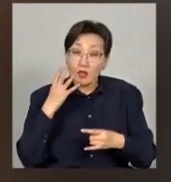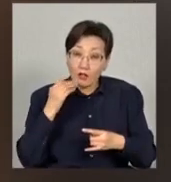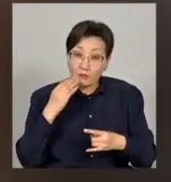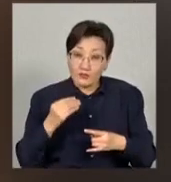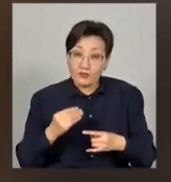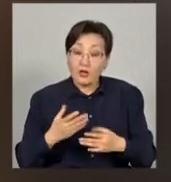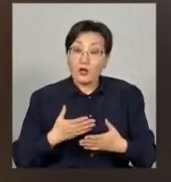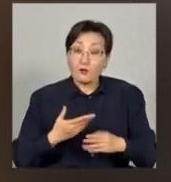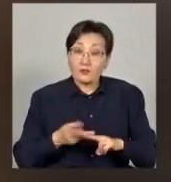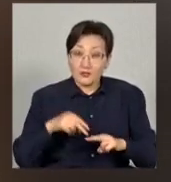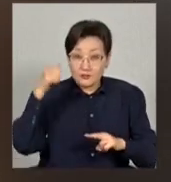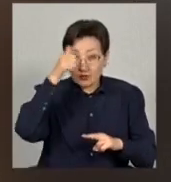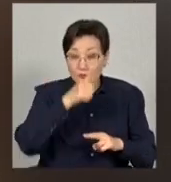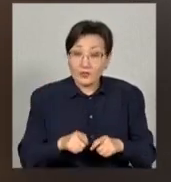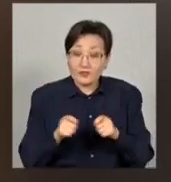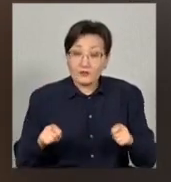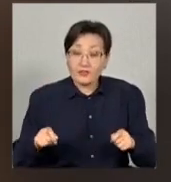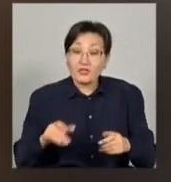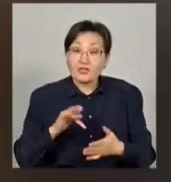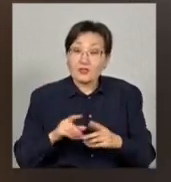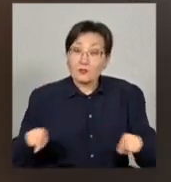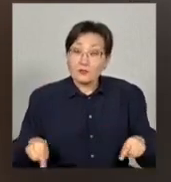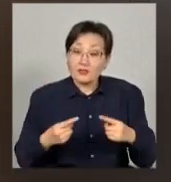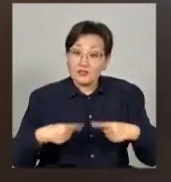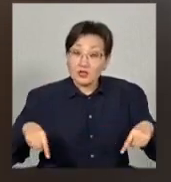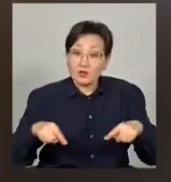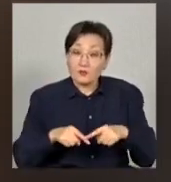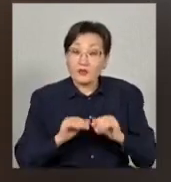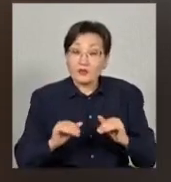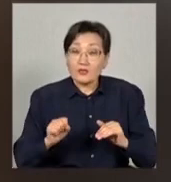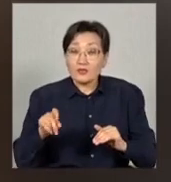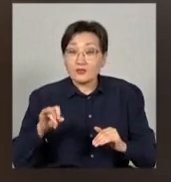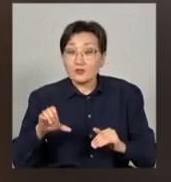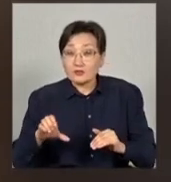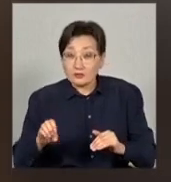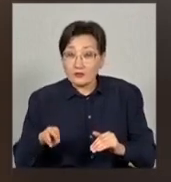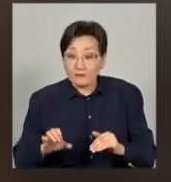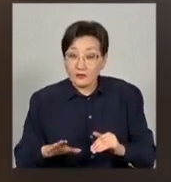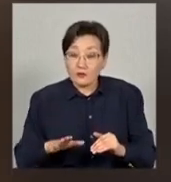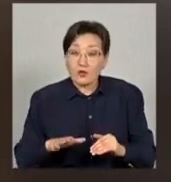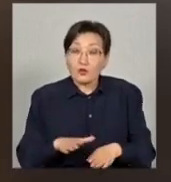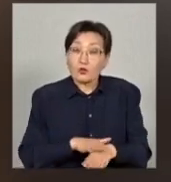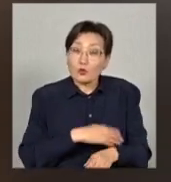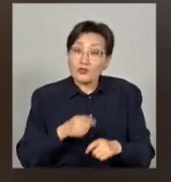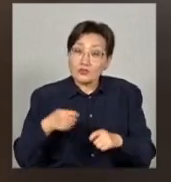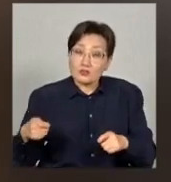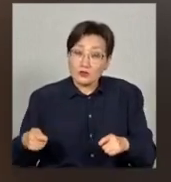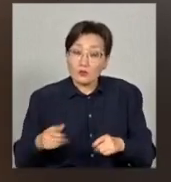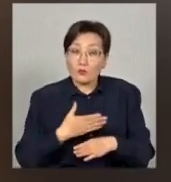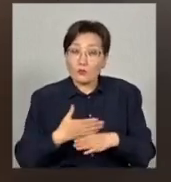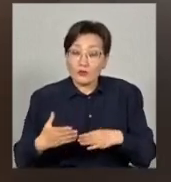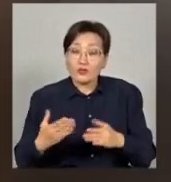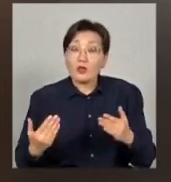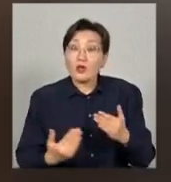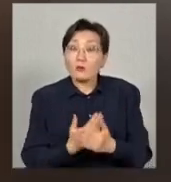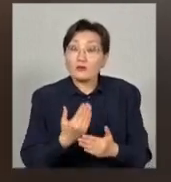мы в этом году открывали центр для детей аутистов и очень долго затягивало все после интервью с